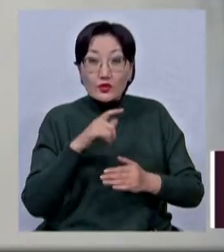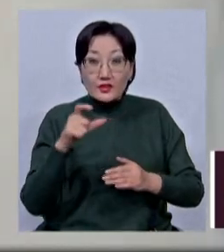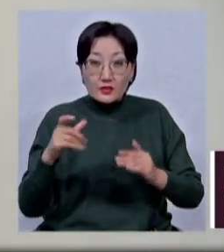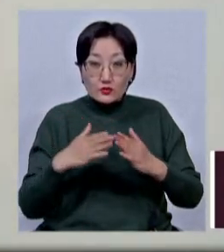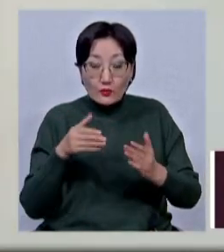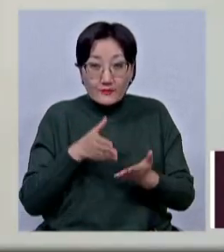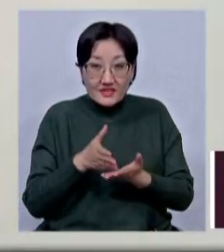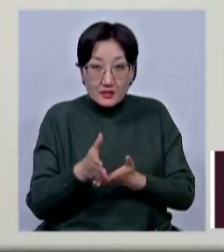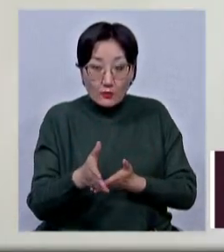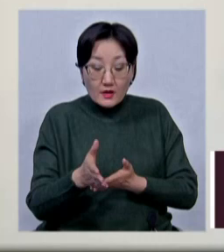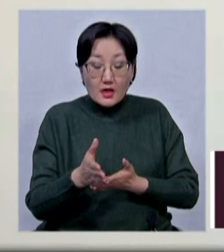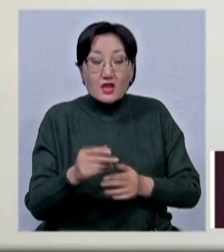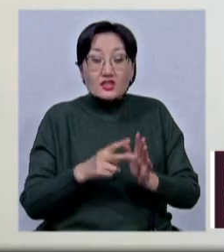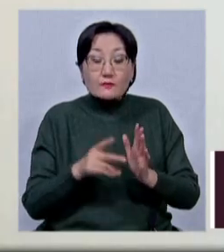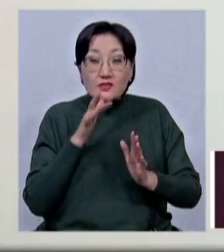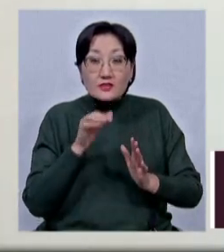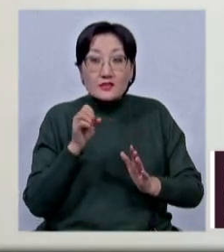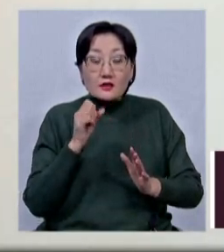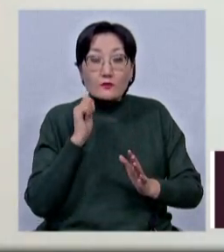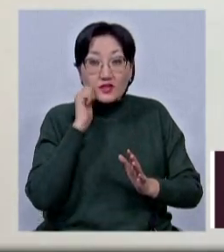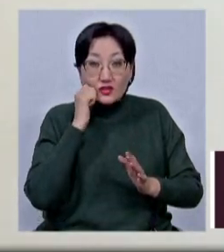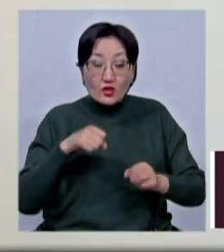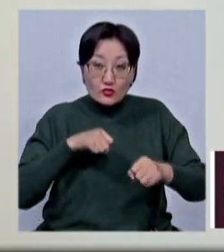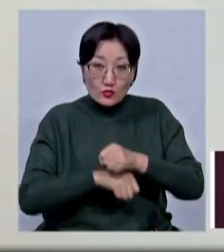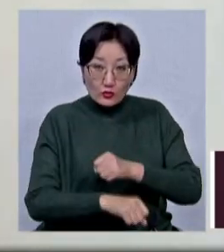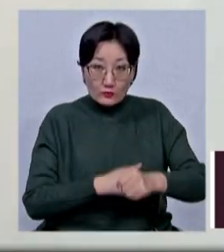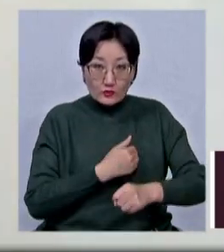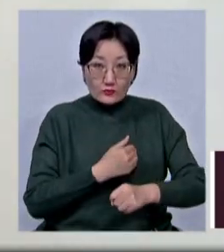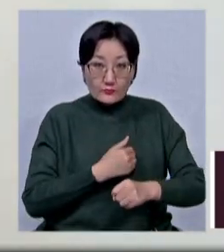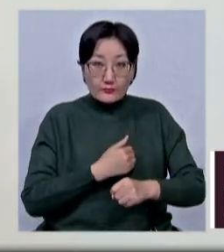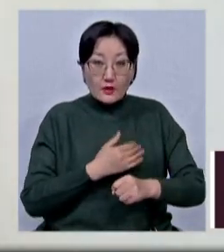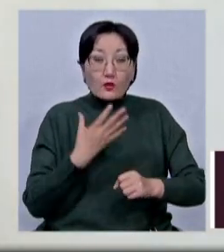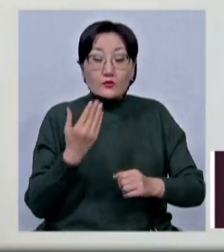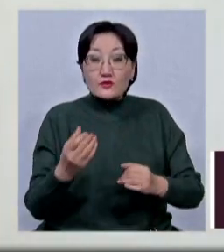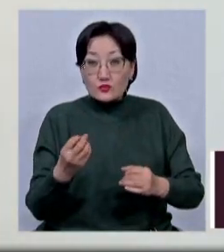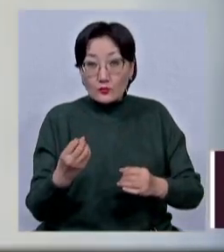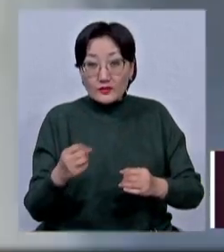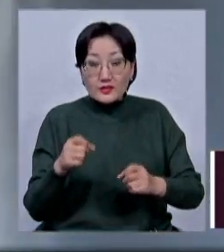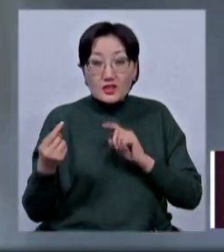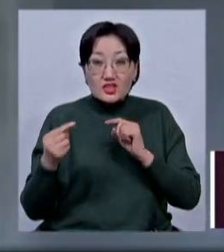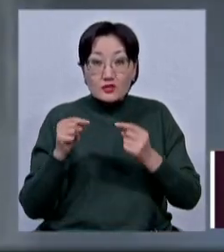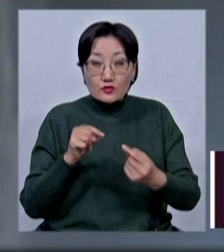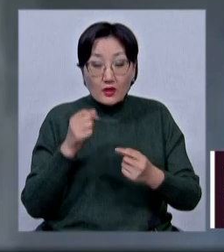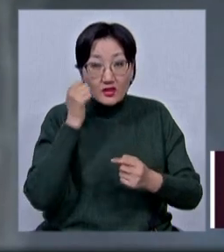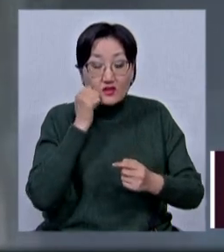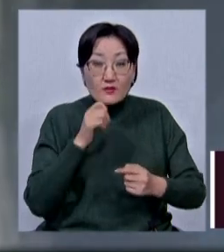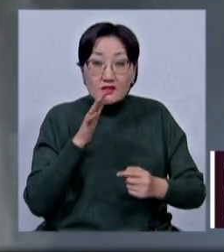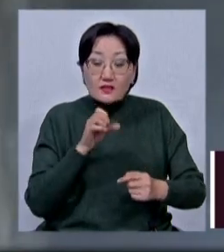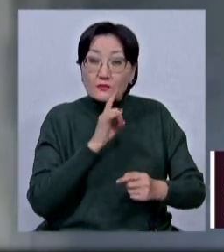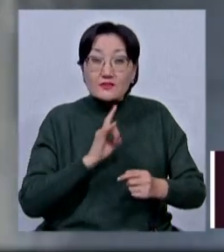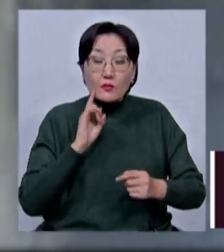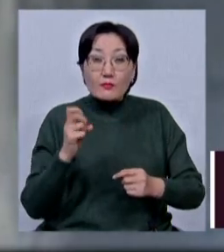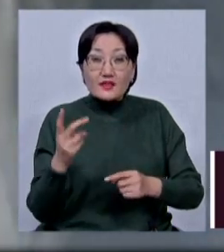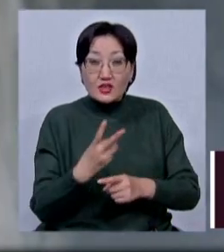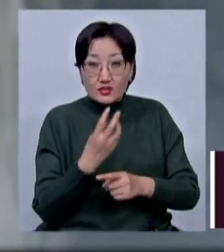көпқабатты үйлердің кіреберісінде 70 жастағы азаматшаны зорламақ болған екен. Онымен қоса қарсылық танытқан 20 жастағы әйелге